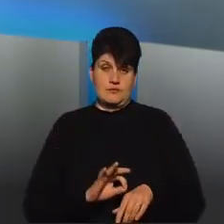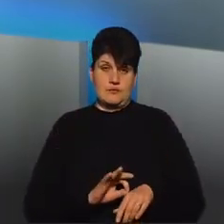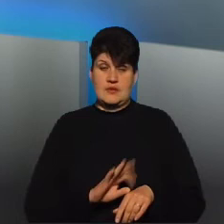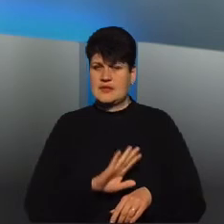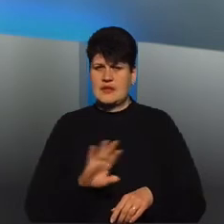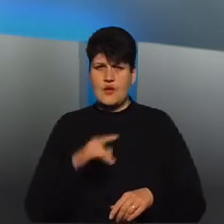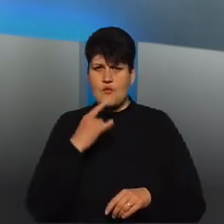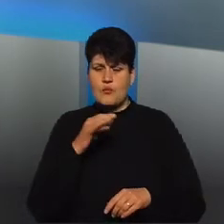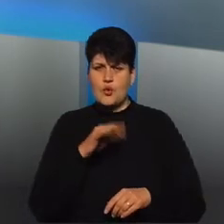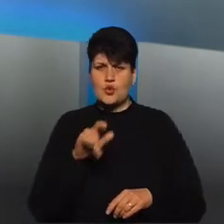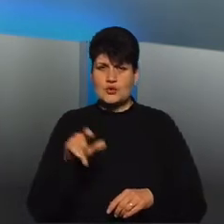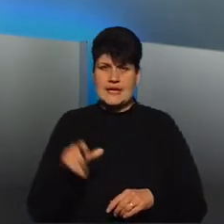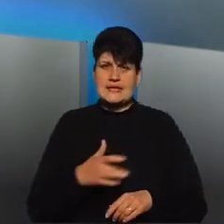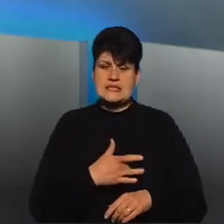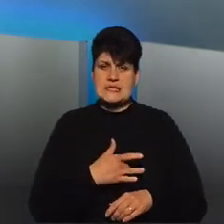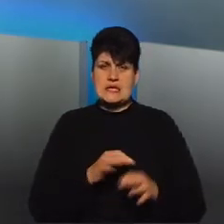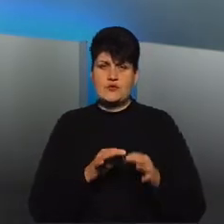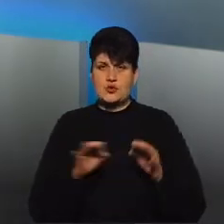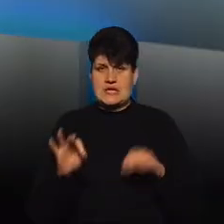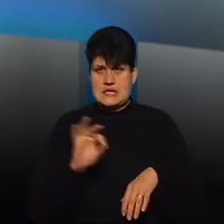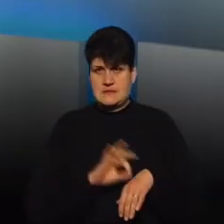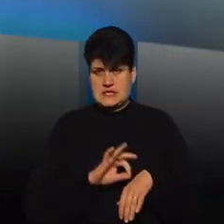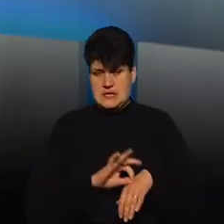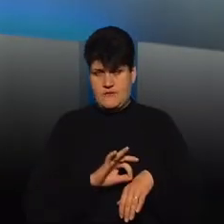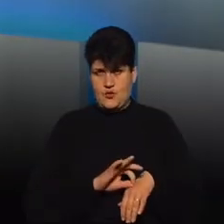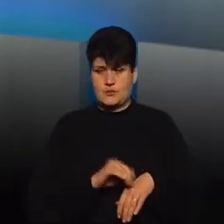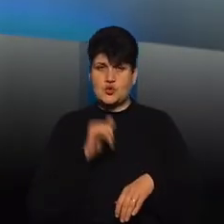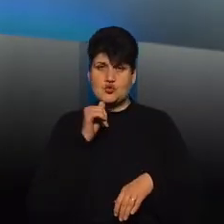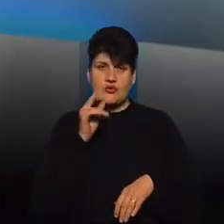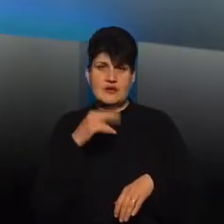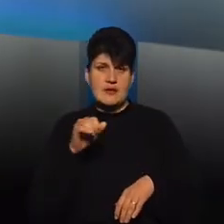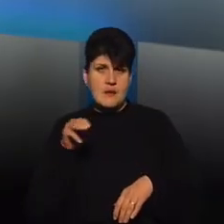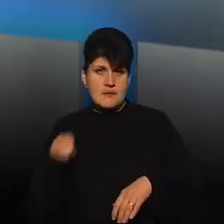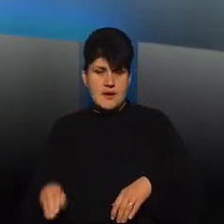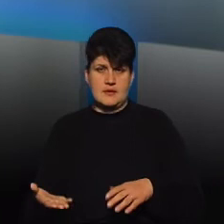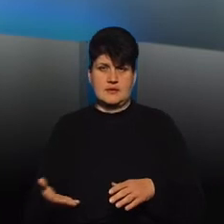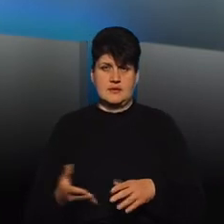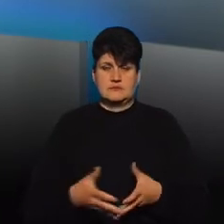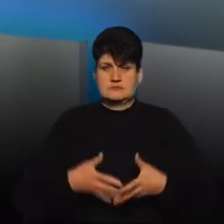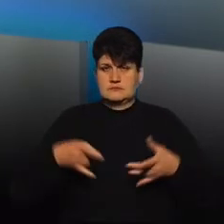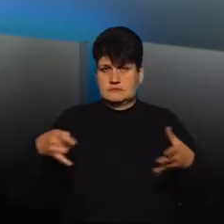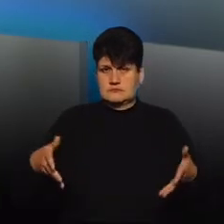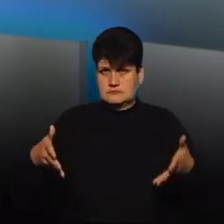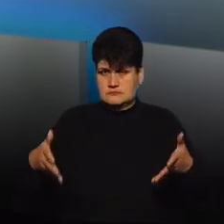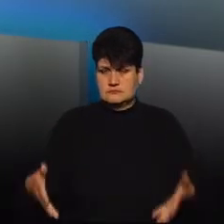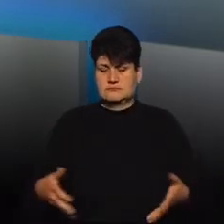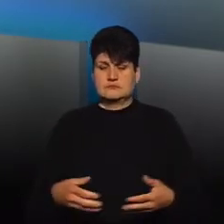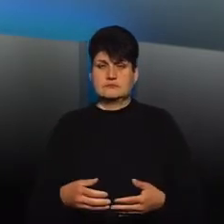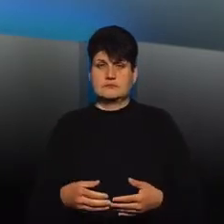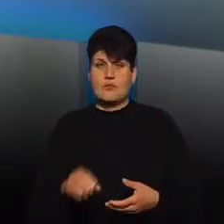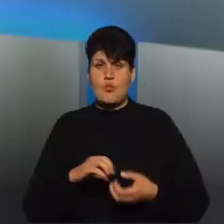людей з серцево-судинними захворюваннями, цукровим діабетом, надлишковою вагою,